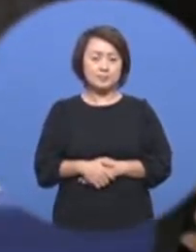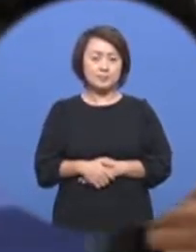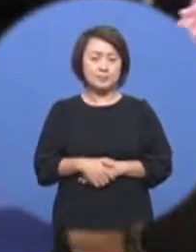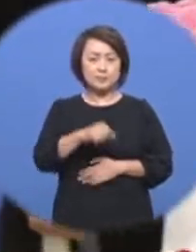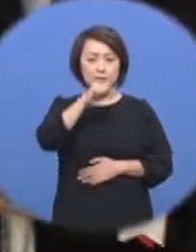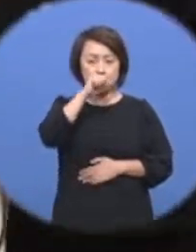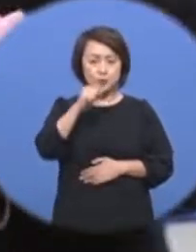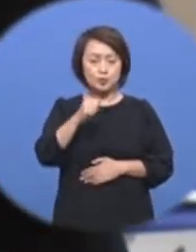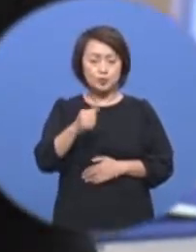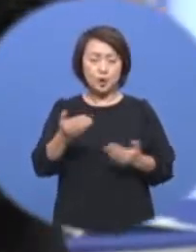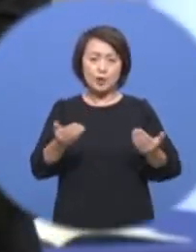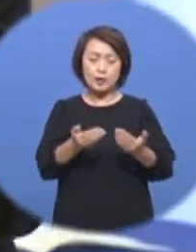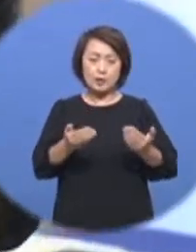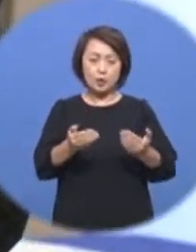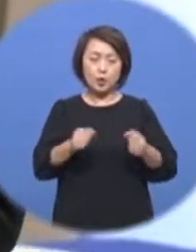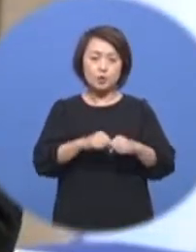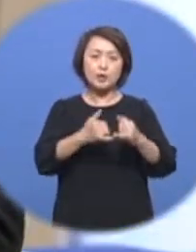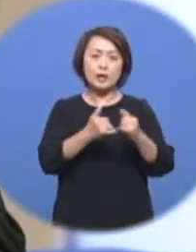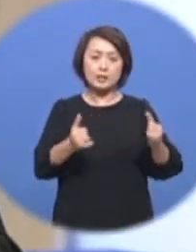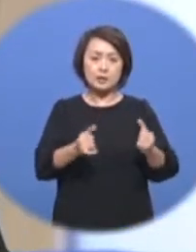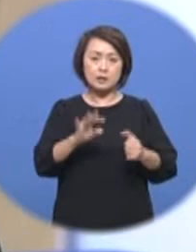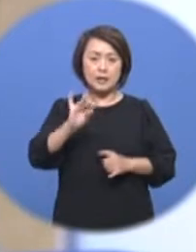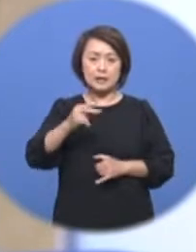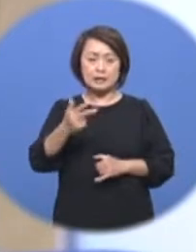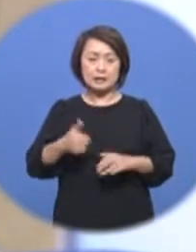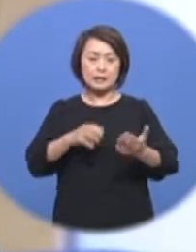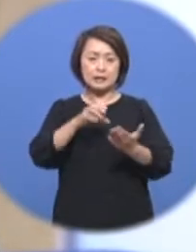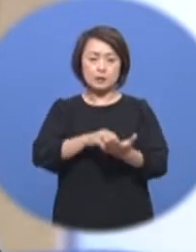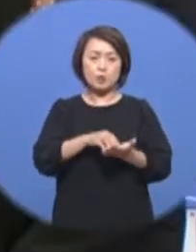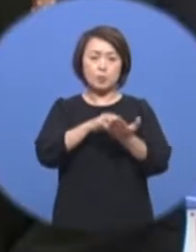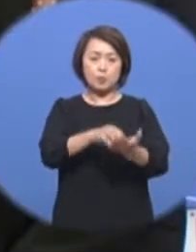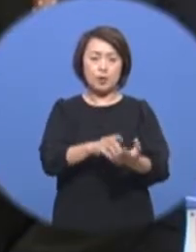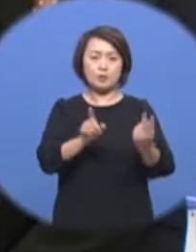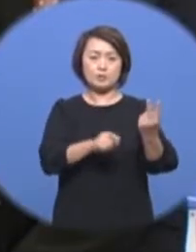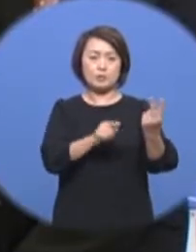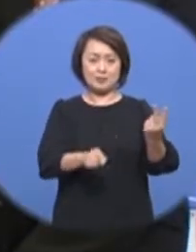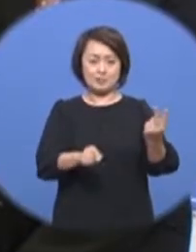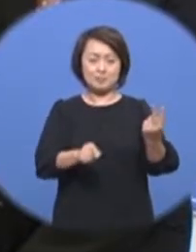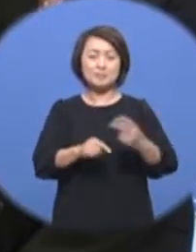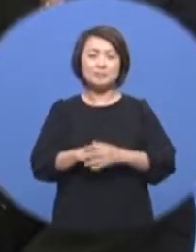優秀勤労障害者の県知事表彰受賞者2人、